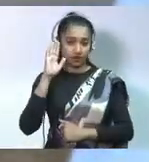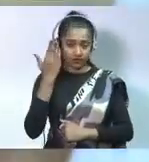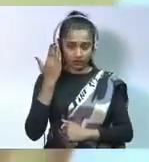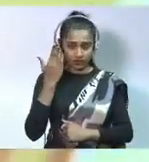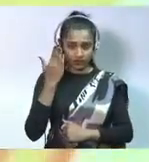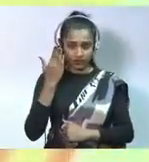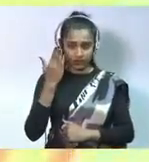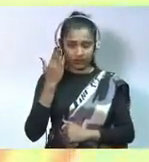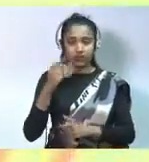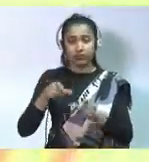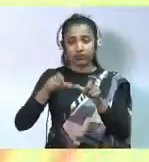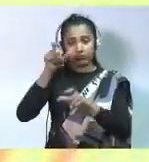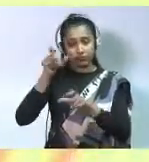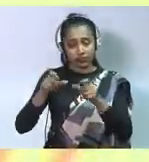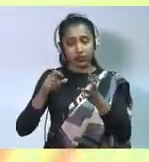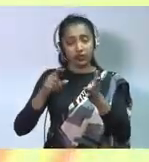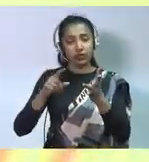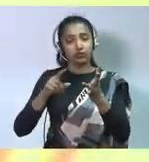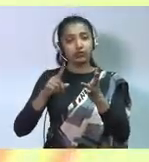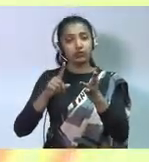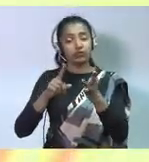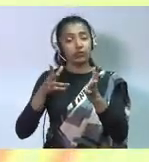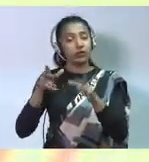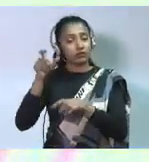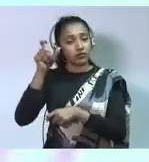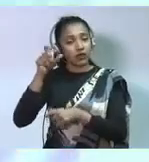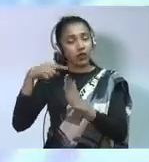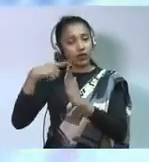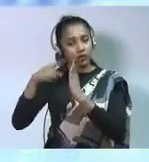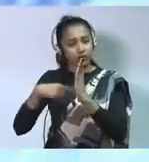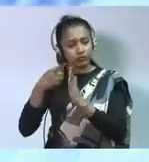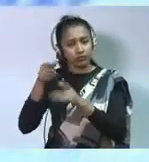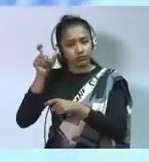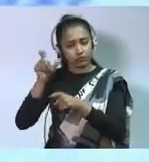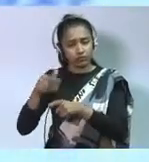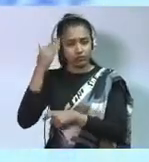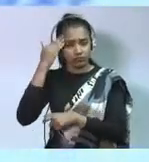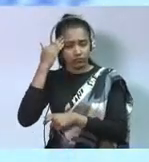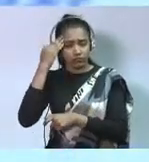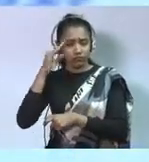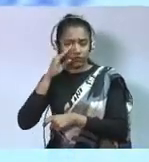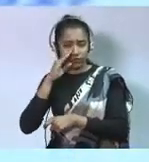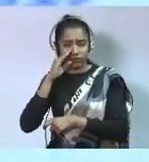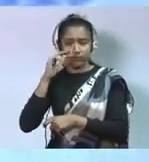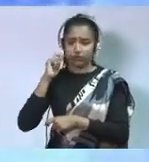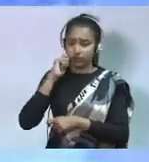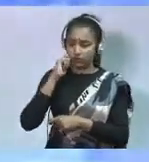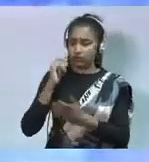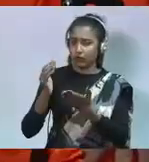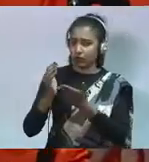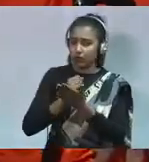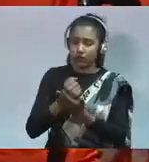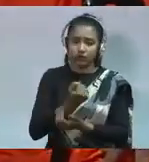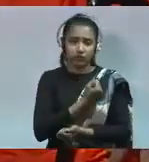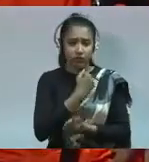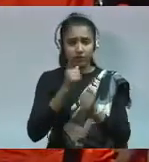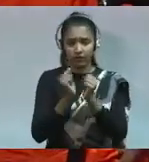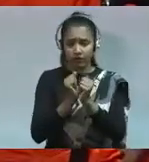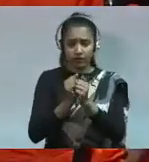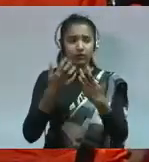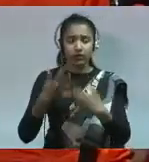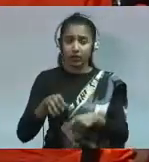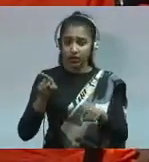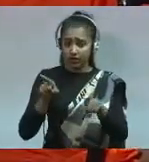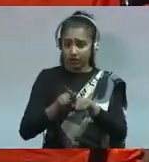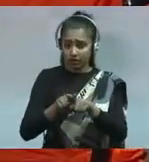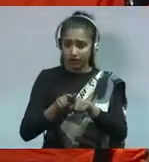ජනරජ තරුණයෝ හා ජනරජ කාන්තාවෝ පසුගිය කාලයේ පුරා ඉතා කැපවීමෙන් යුතුව වැඩ කළා. එපමණක් නොව